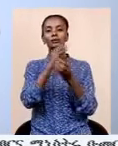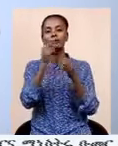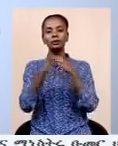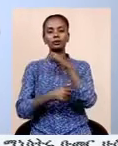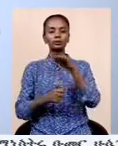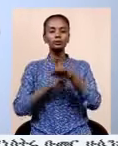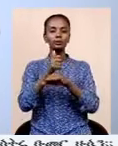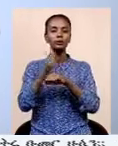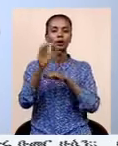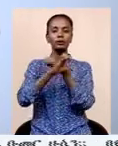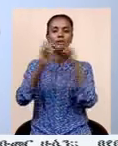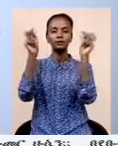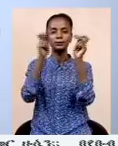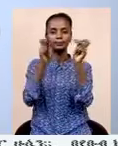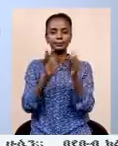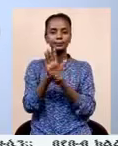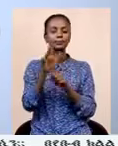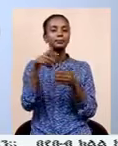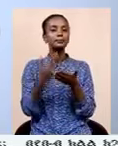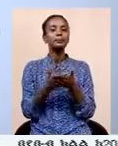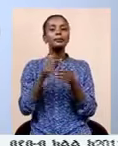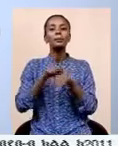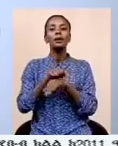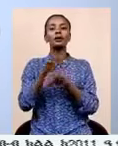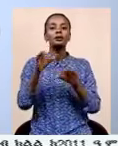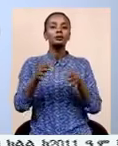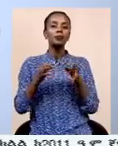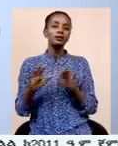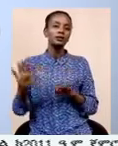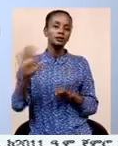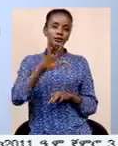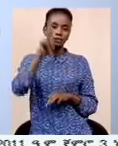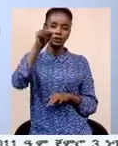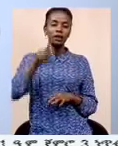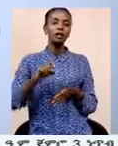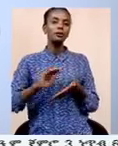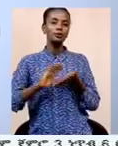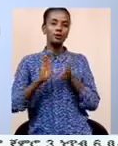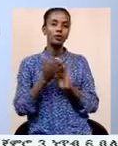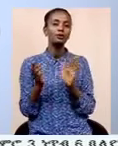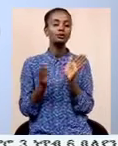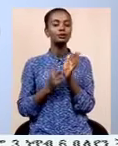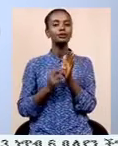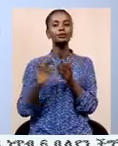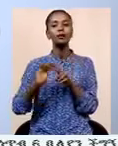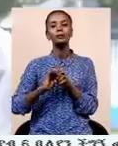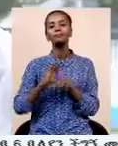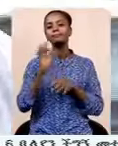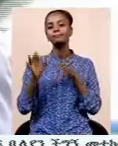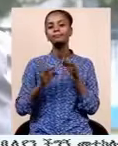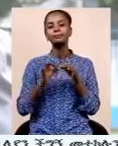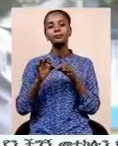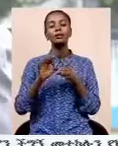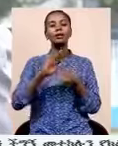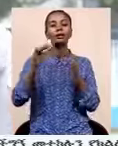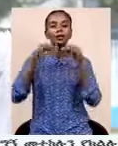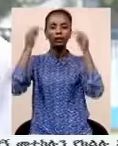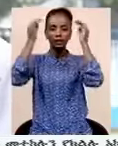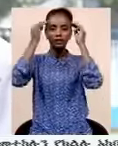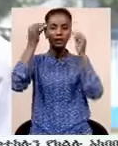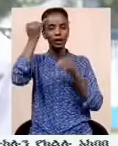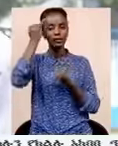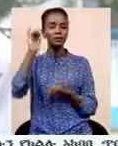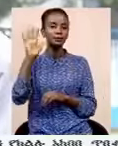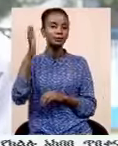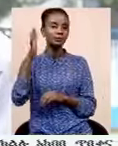በማለፍ ሀገሪቱ ለድል በመብቃቷ ይህን መልእክት ማስተላለፋቸው ተገቢ መሆኑንም የህግ ባለሙያው አብራርተዋል። የጠቅላይ ሚኒስትሩ ሀሳብ